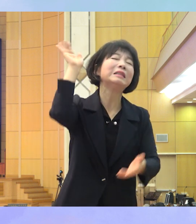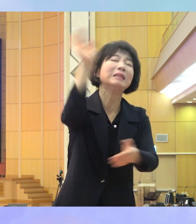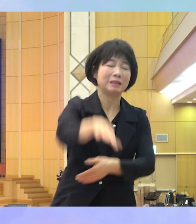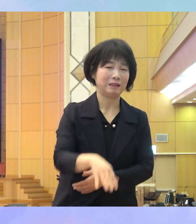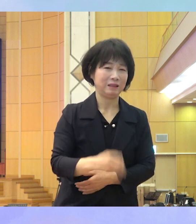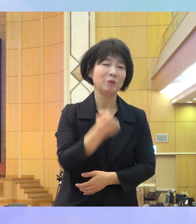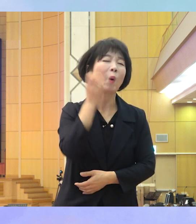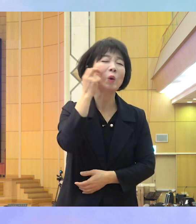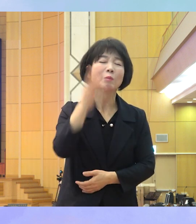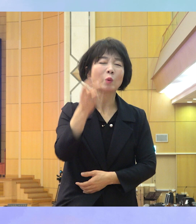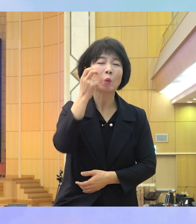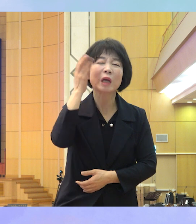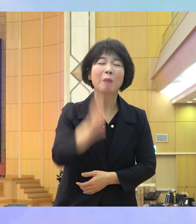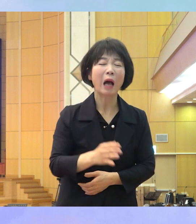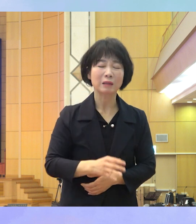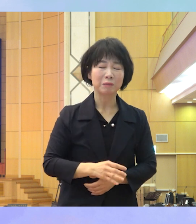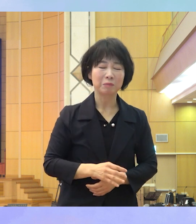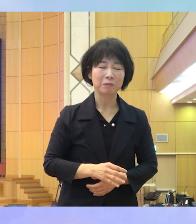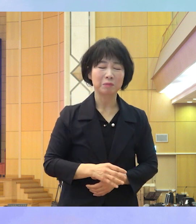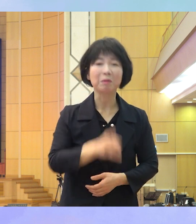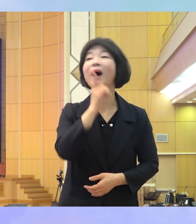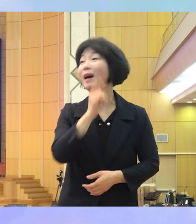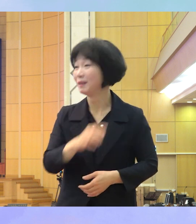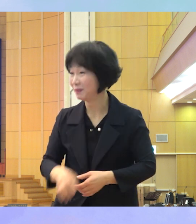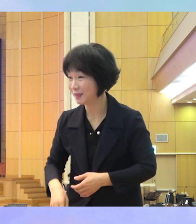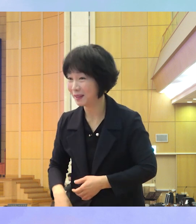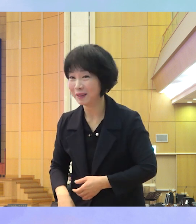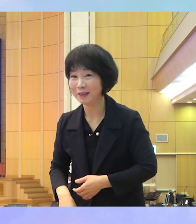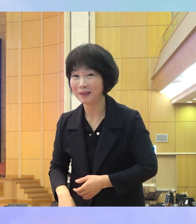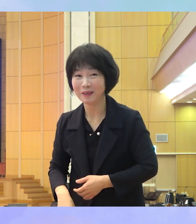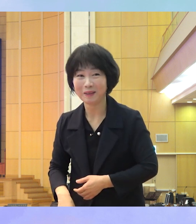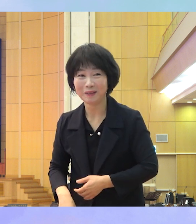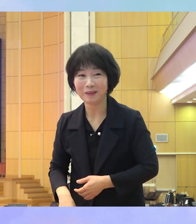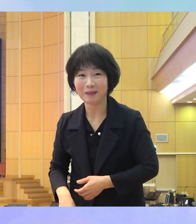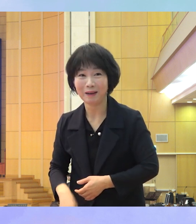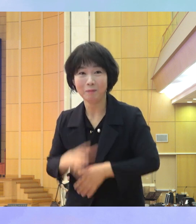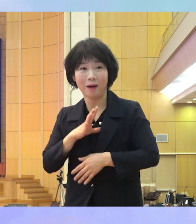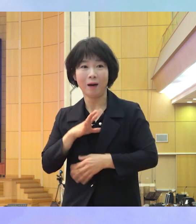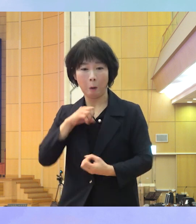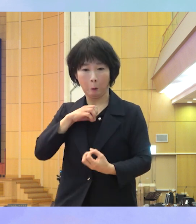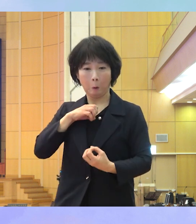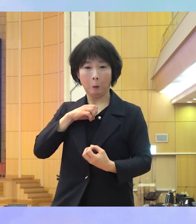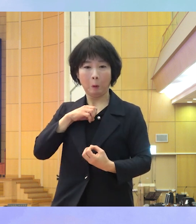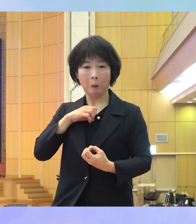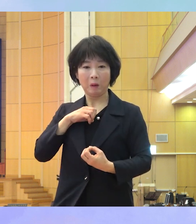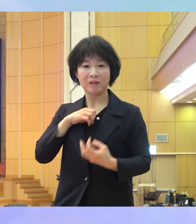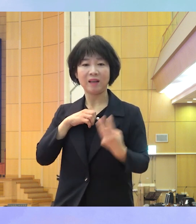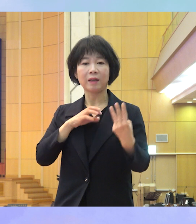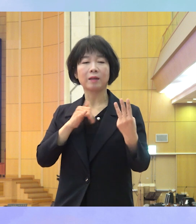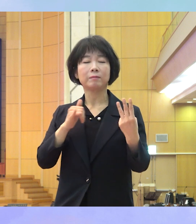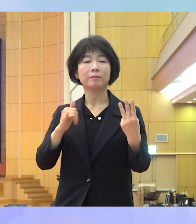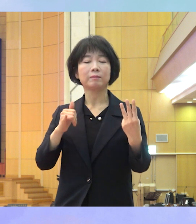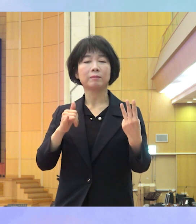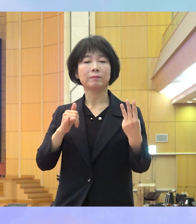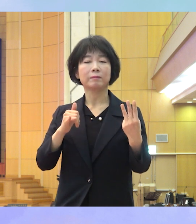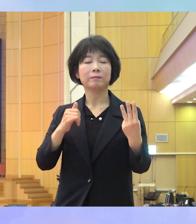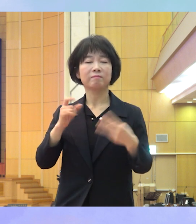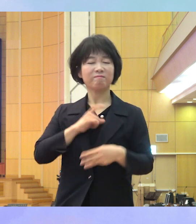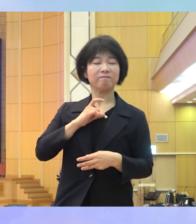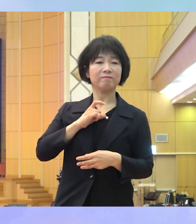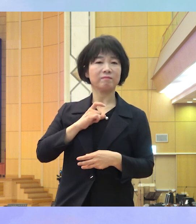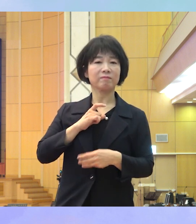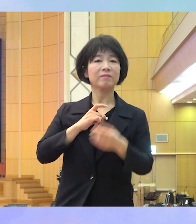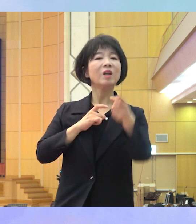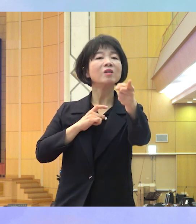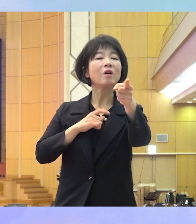좋지 하지만 어떻게 낳을 수 있겠어? 근데 그 마음에서 생각하는 걸 그분들이 딱 아시고 네 사라가